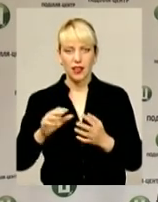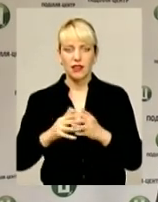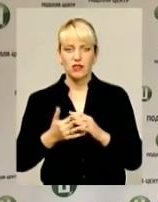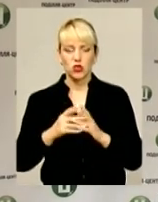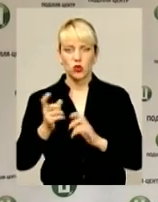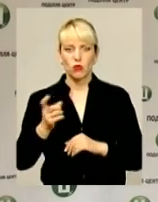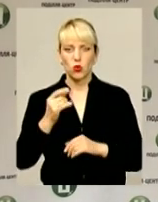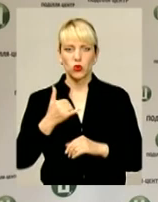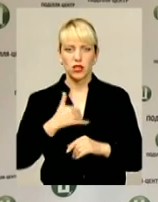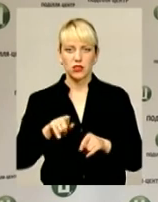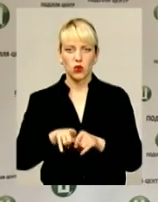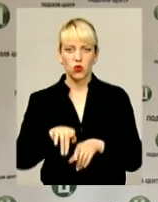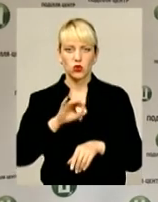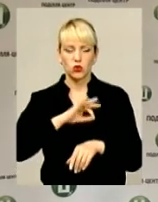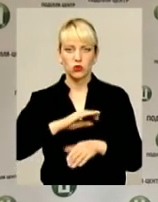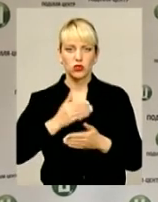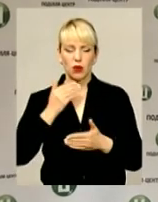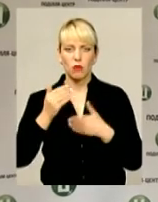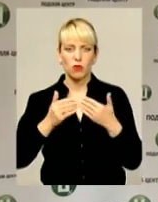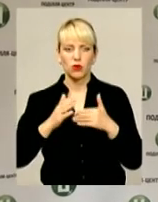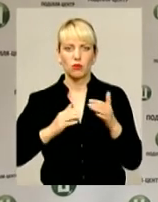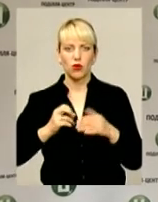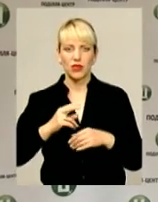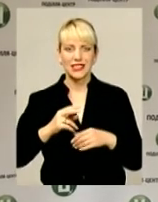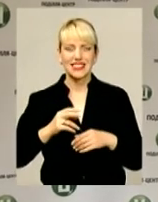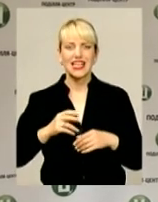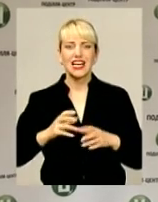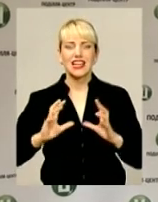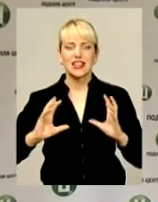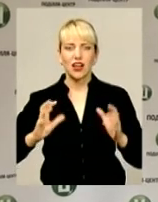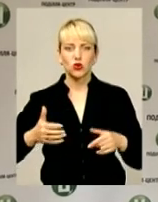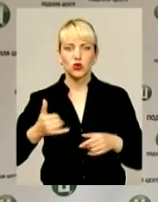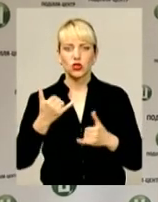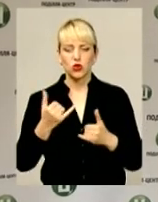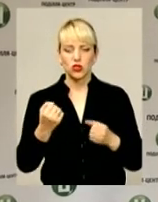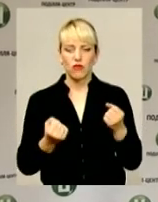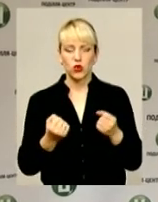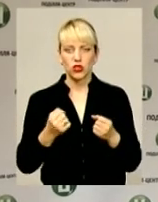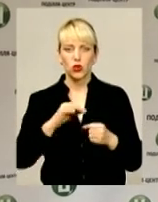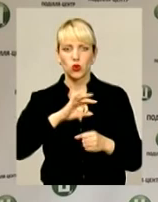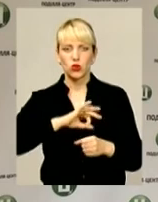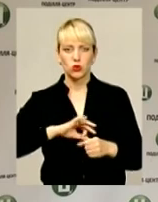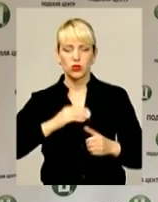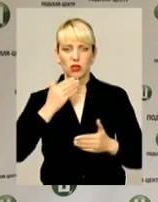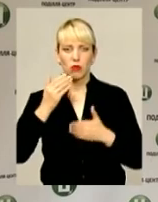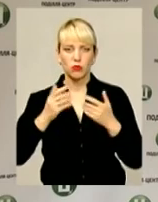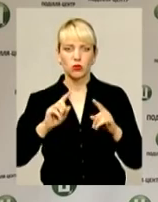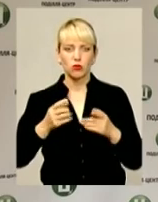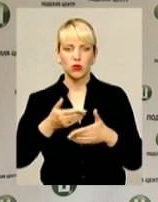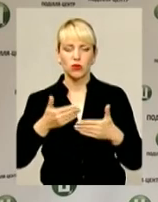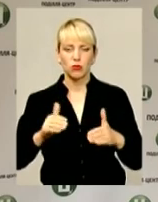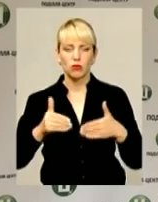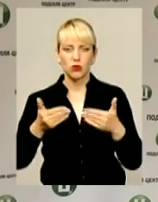також користується попитом професії тракторист. Сьогодні водії користуються попитом. Тому ми